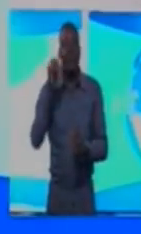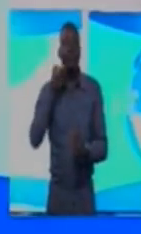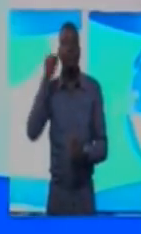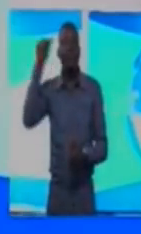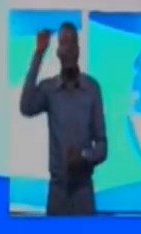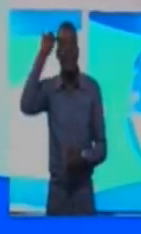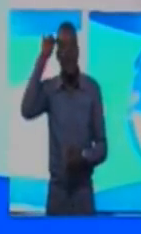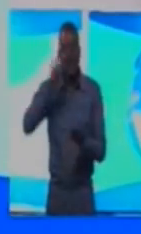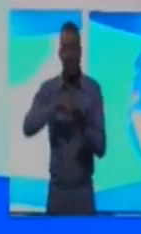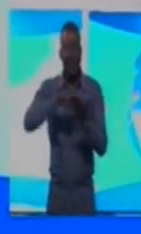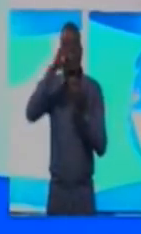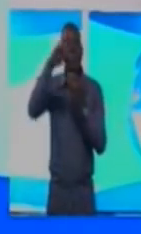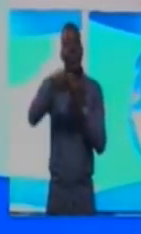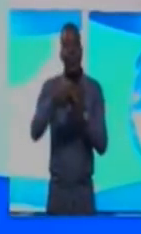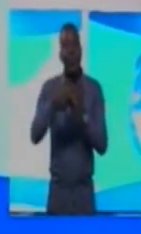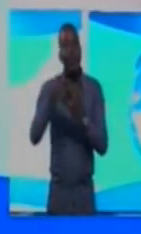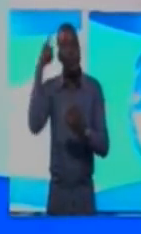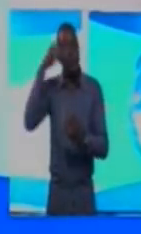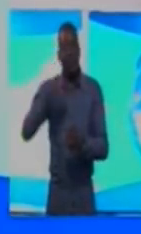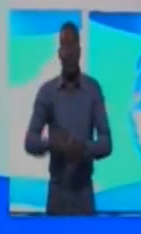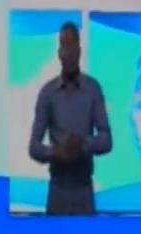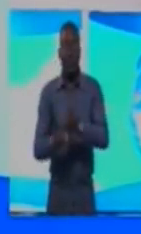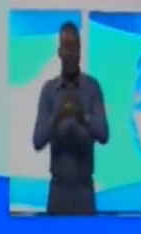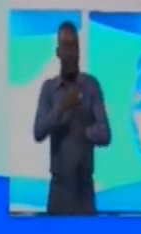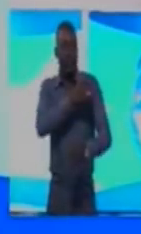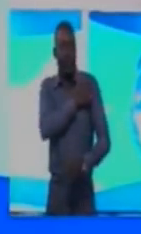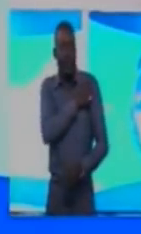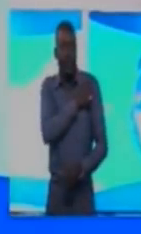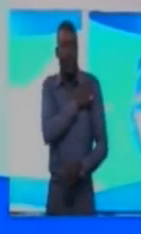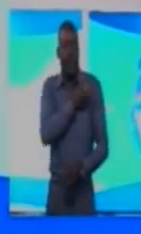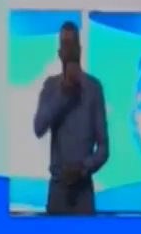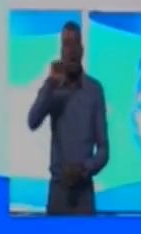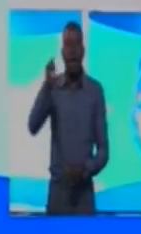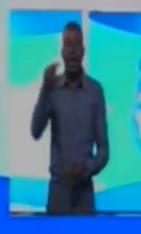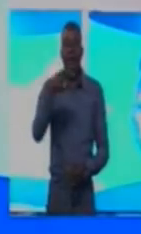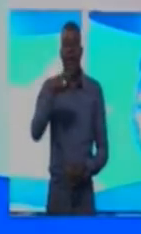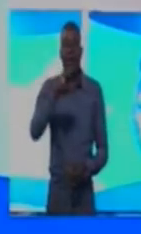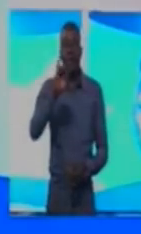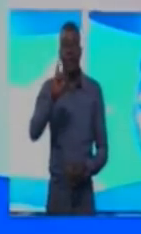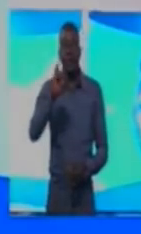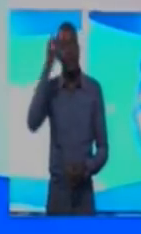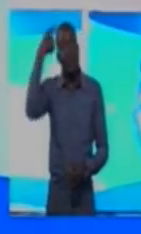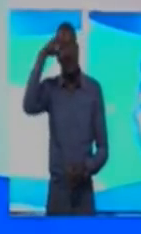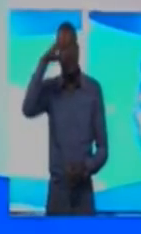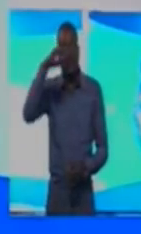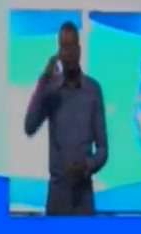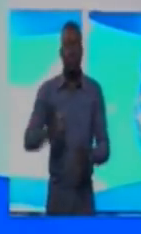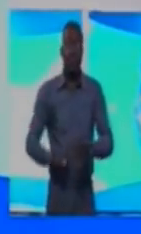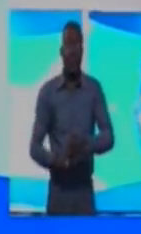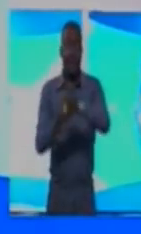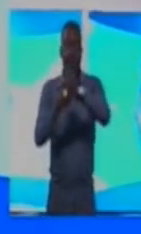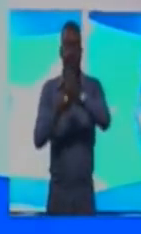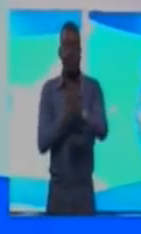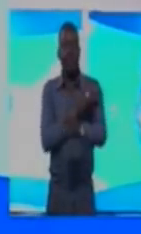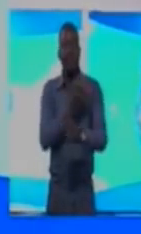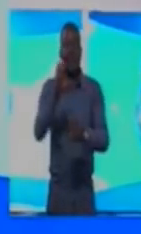son projet de secourisme volontaire dénommé Ajuda Secours. Il s'agit de contribuer au renforcement de la sécurité routière